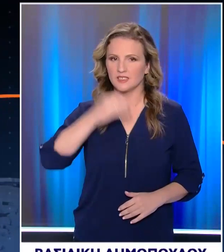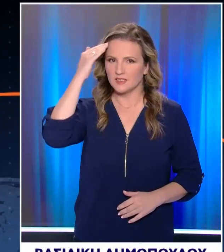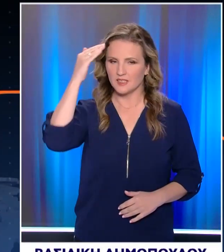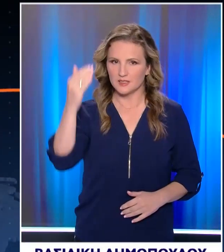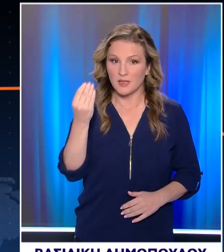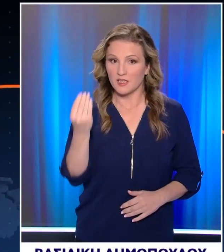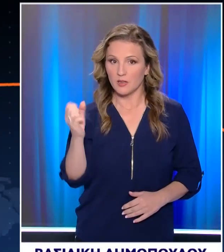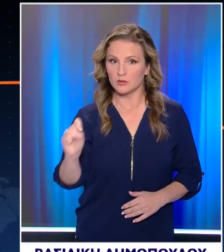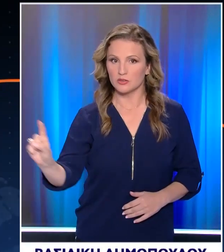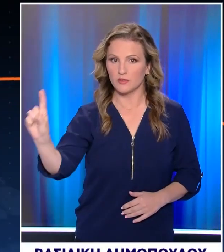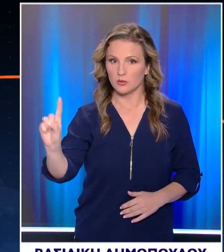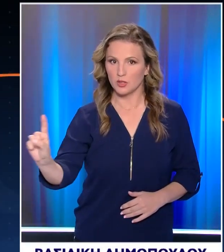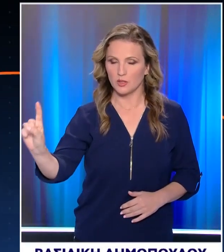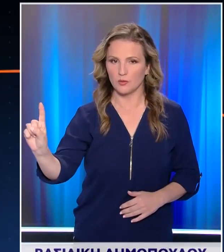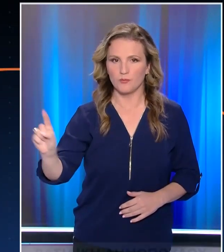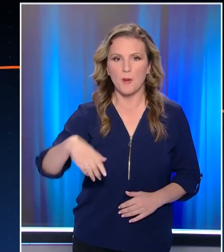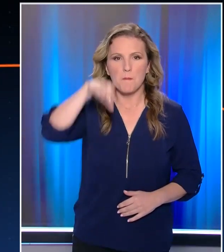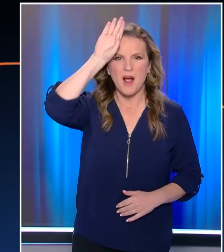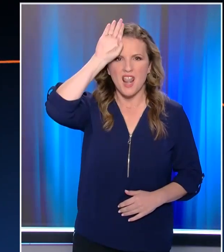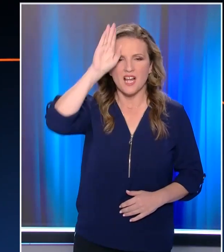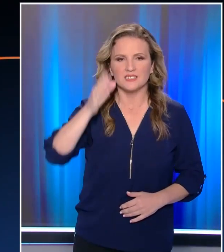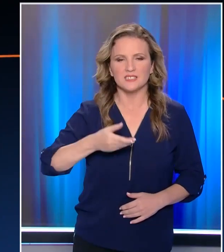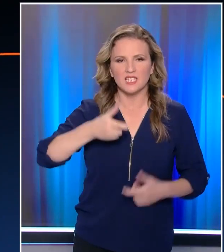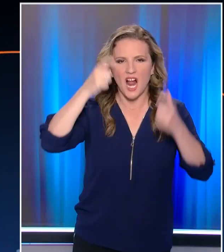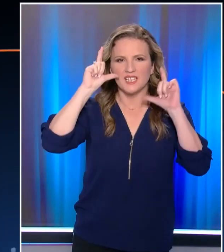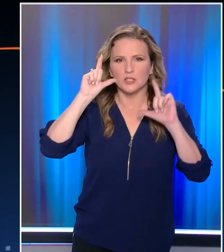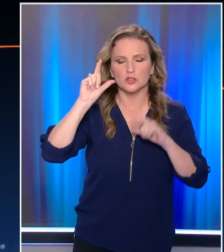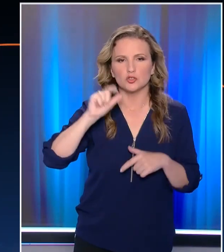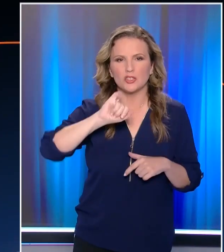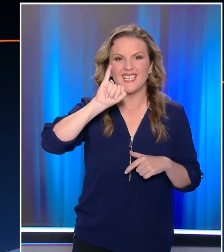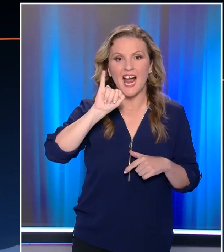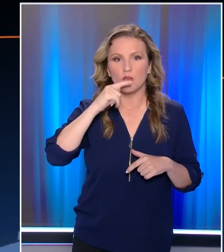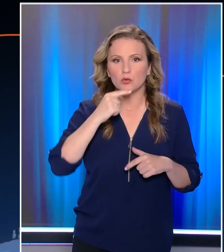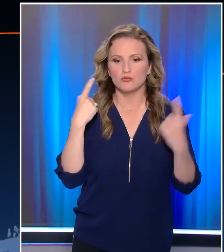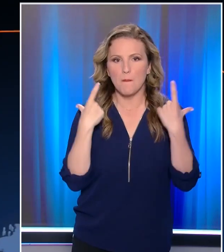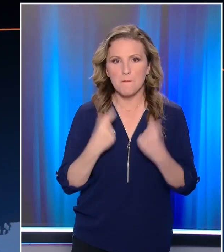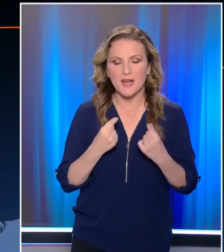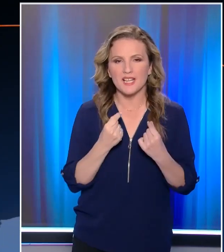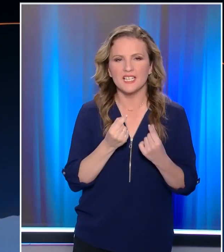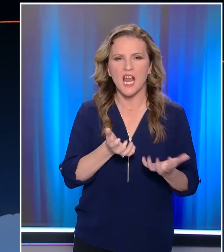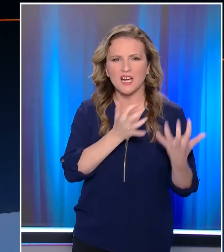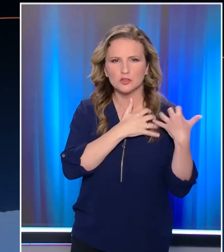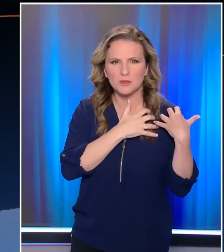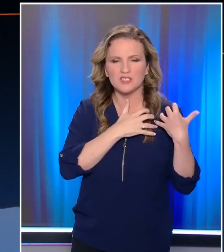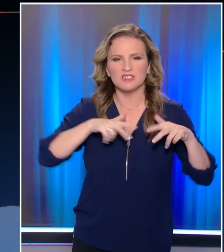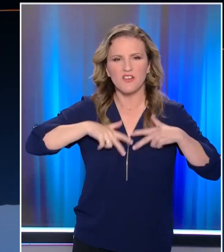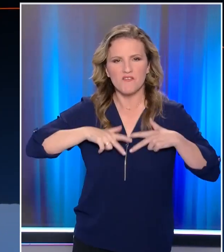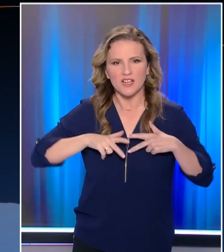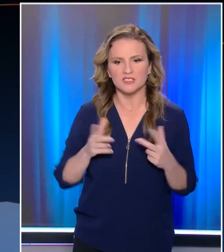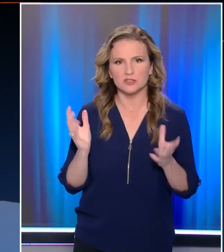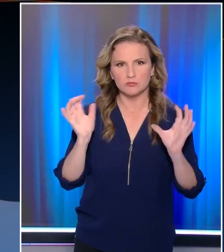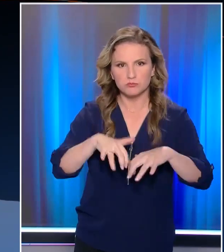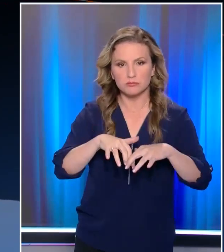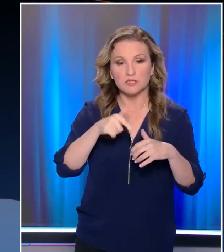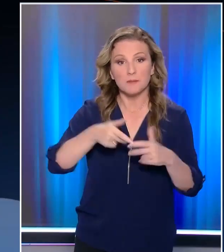Κυρίες και κύριοι, καλησπέρα σας. Στο παλάτι του Σεντ Τζέιμς, μαζί με μέλη του Συμβουλίου Διαδοχής και πολλών αξιωματούχων της Βρετανικής κυβέρνησης,